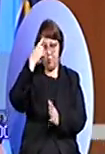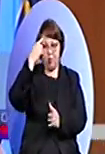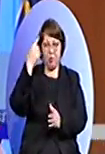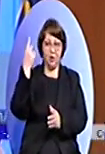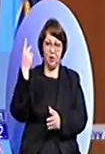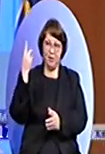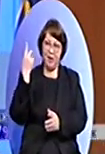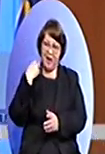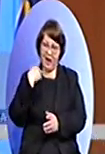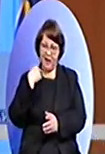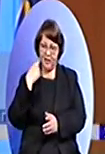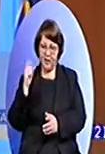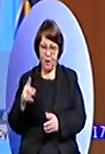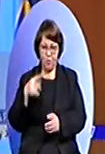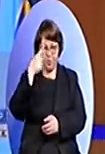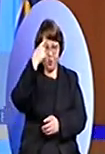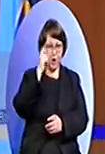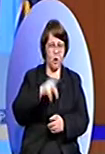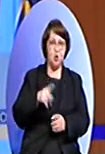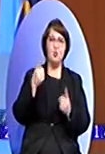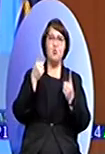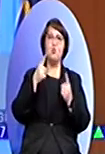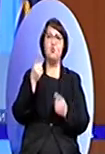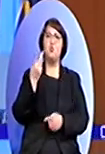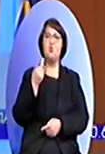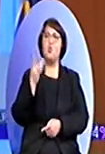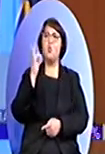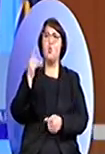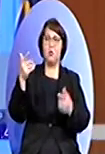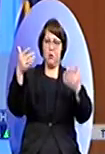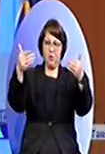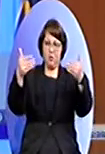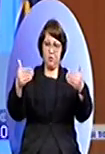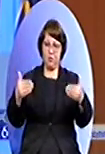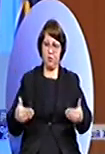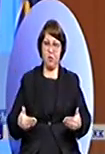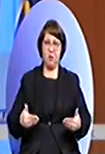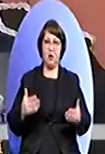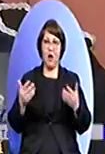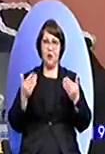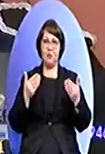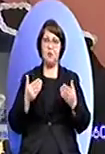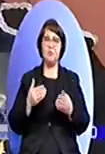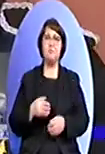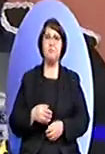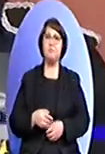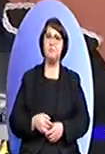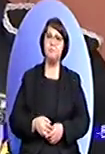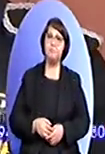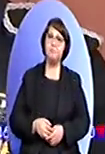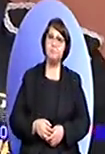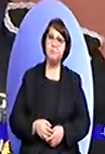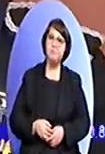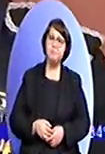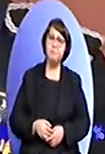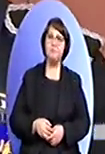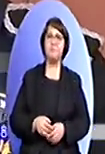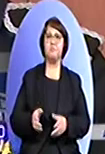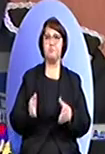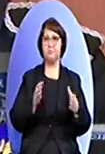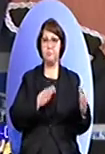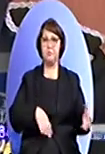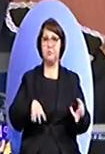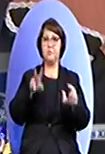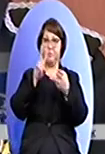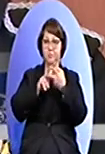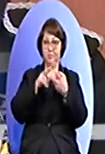үгийн зэрэгцүүлсэн орчуулгын юм аппликейшн бүтээхээр зорж одоо ийм үр дүн тайлж байгаа. Хорих ялыг дүүцүүлэн